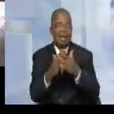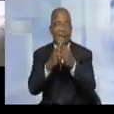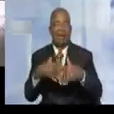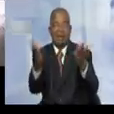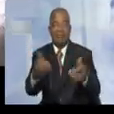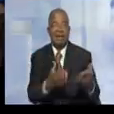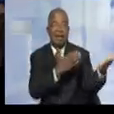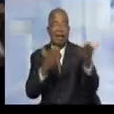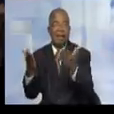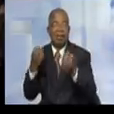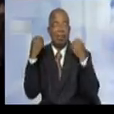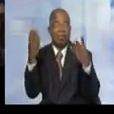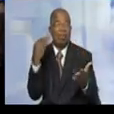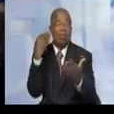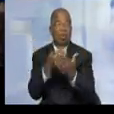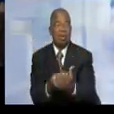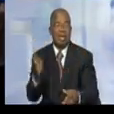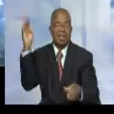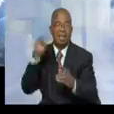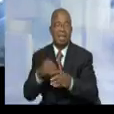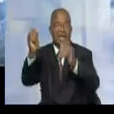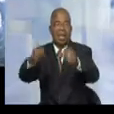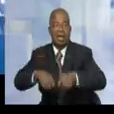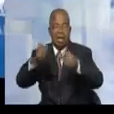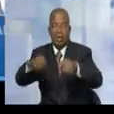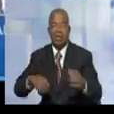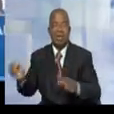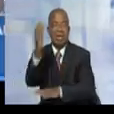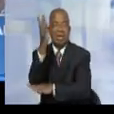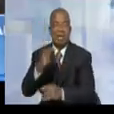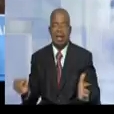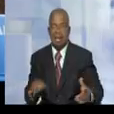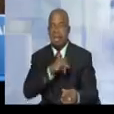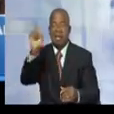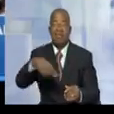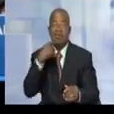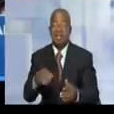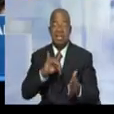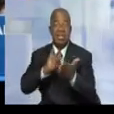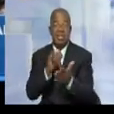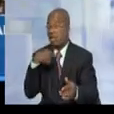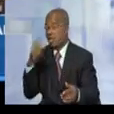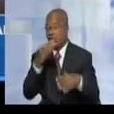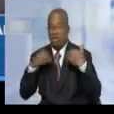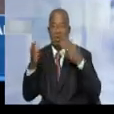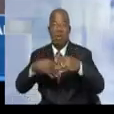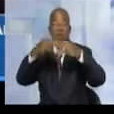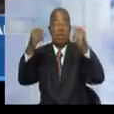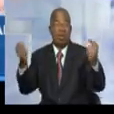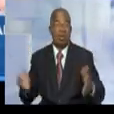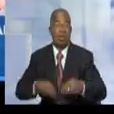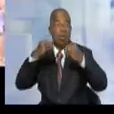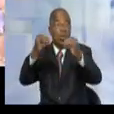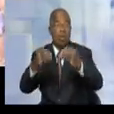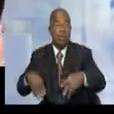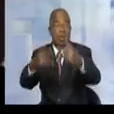de francs CFA dans la culture du Jatropha en Côte d'Ivoire. Des propriétaires terriens contactés ont déjà libéré quelques parcelles cultivables